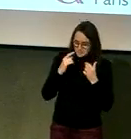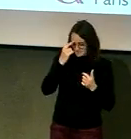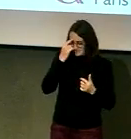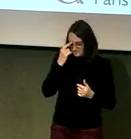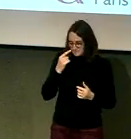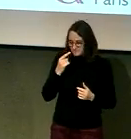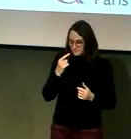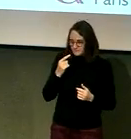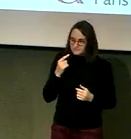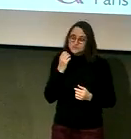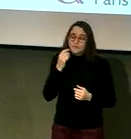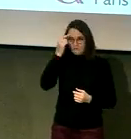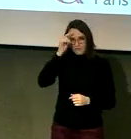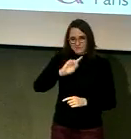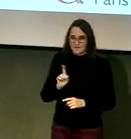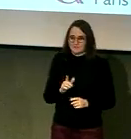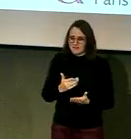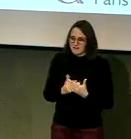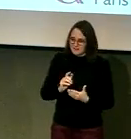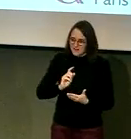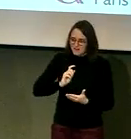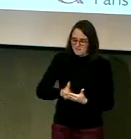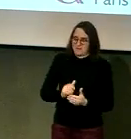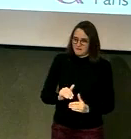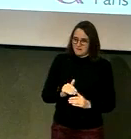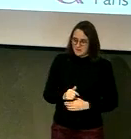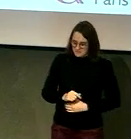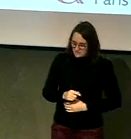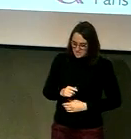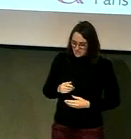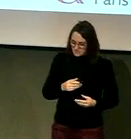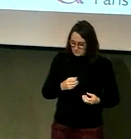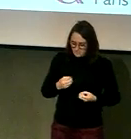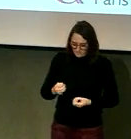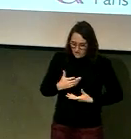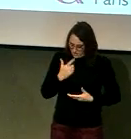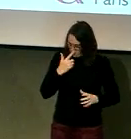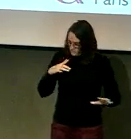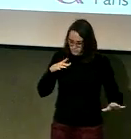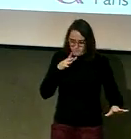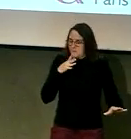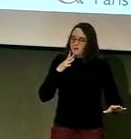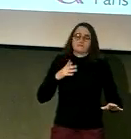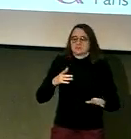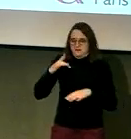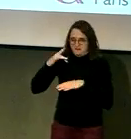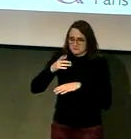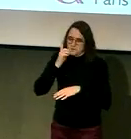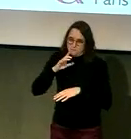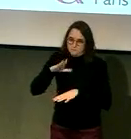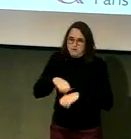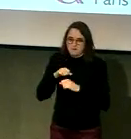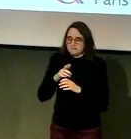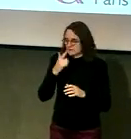enceinte, et on voit qu'elle a un impact important par rapport à la consommation. Oui, et puis il y a aussi le fait que